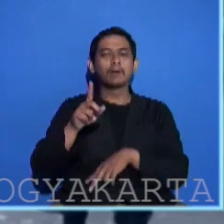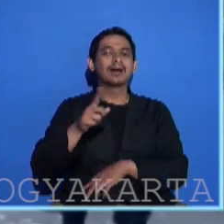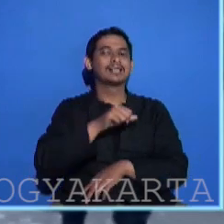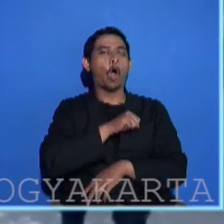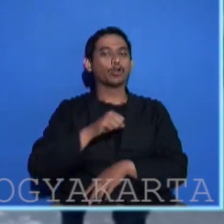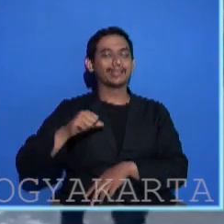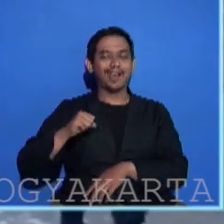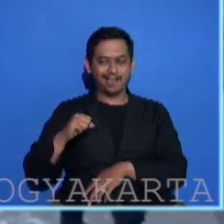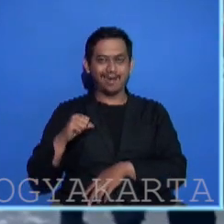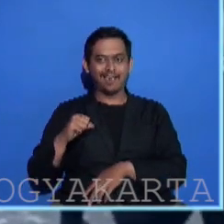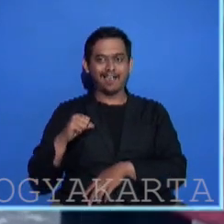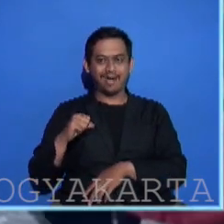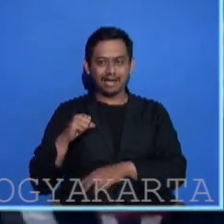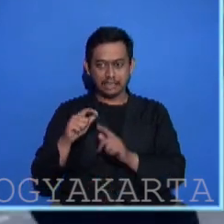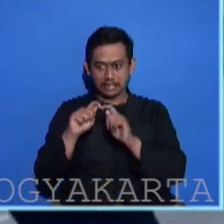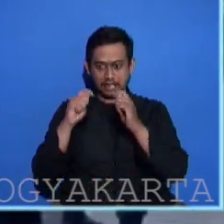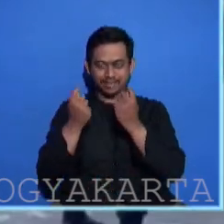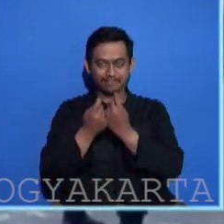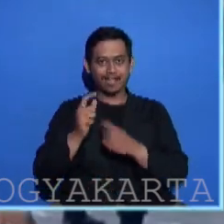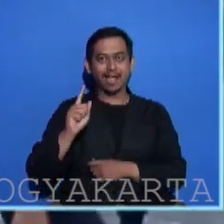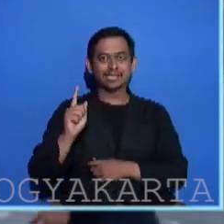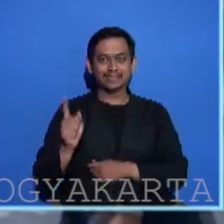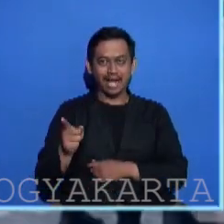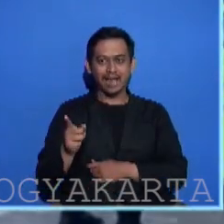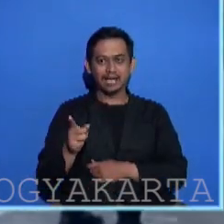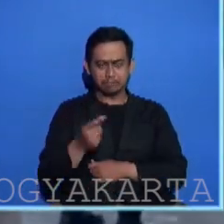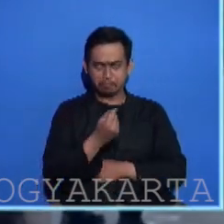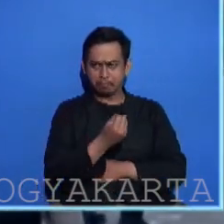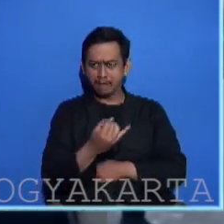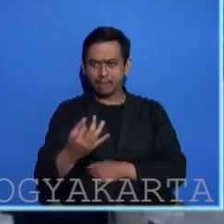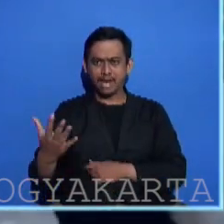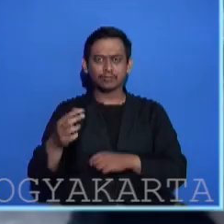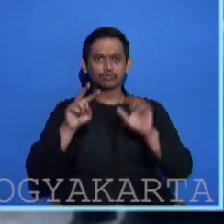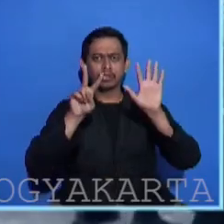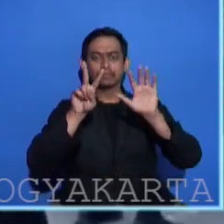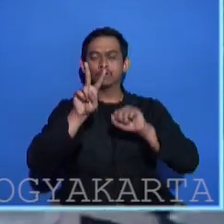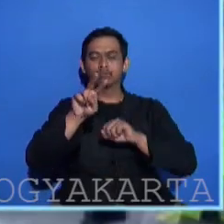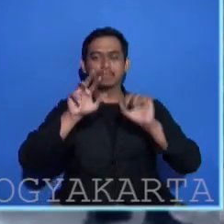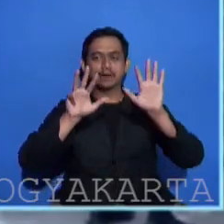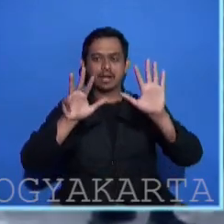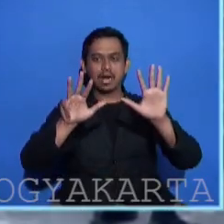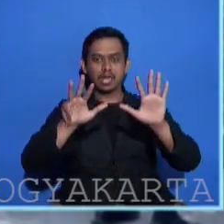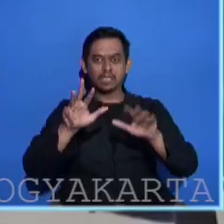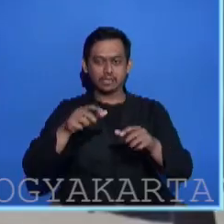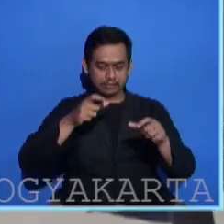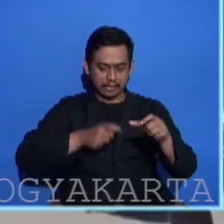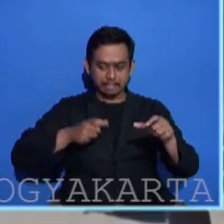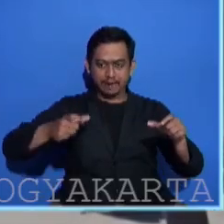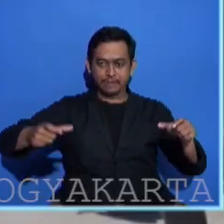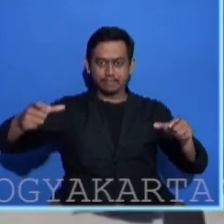tim urai ada terdiri dari 29 orang kita bagi 3